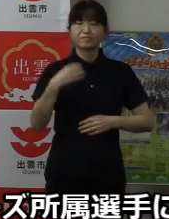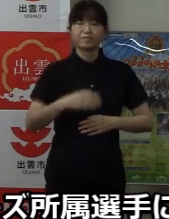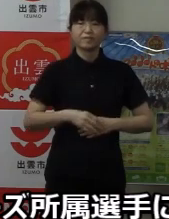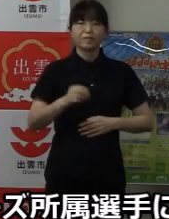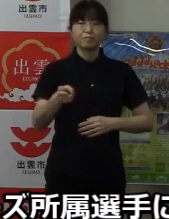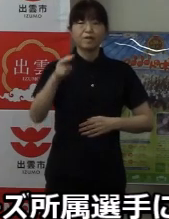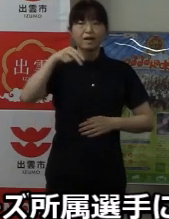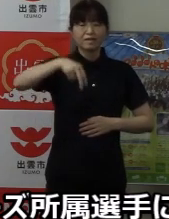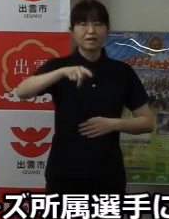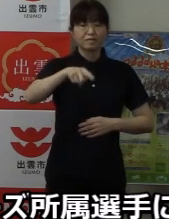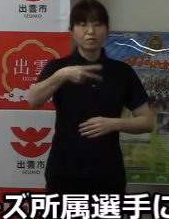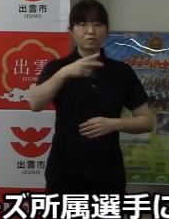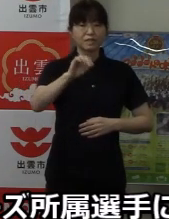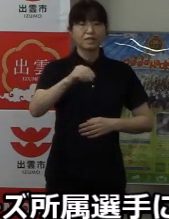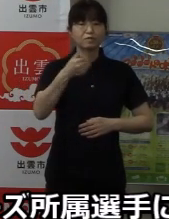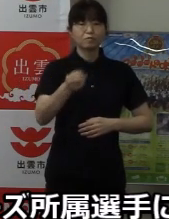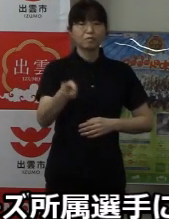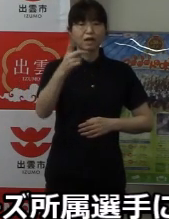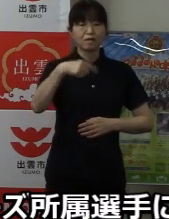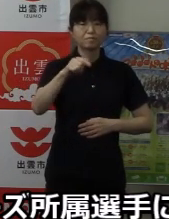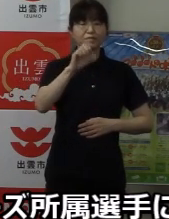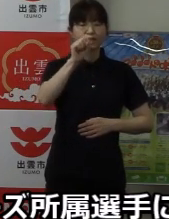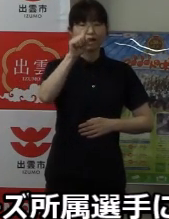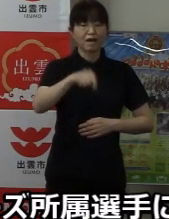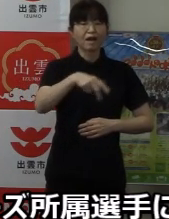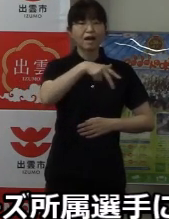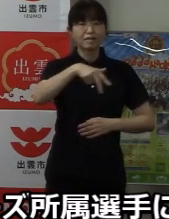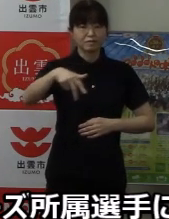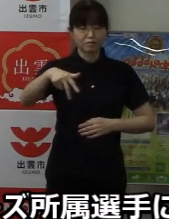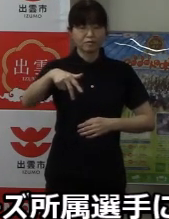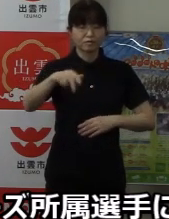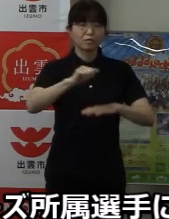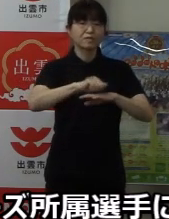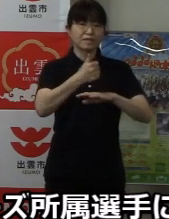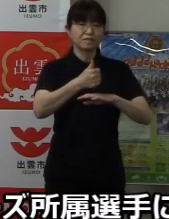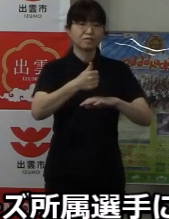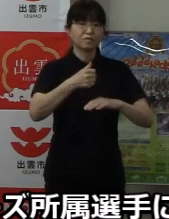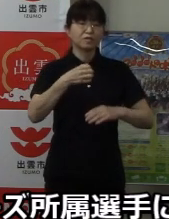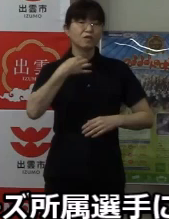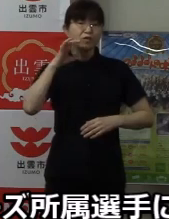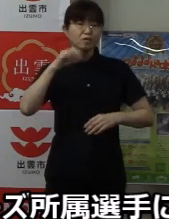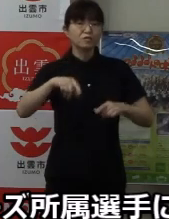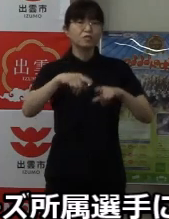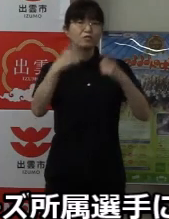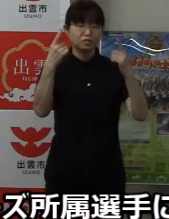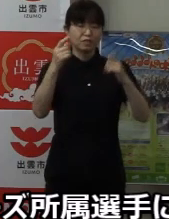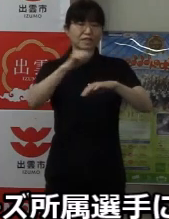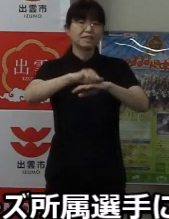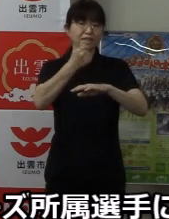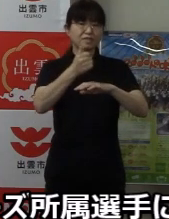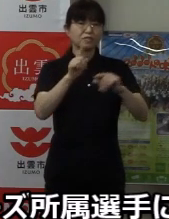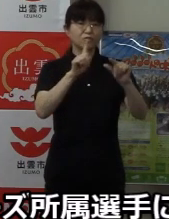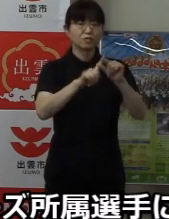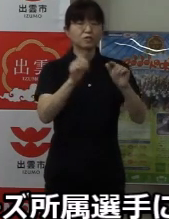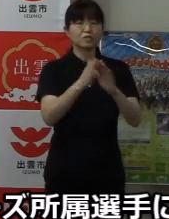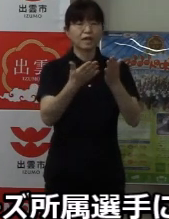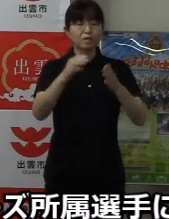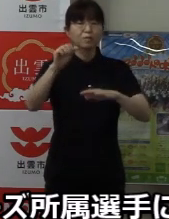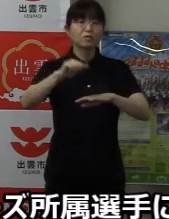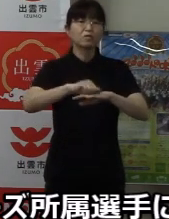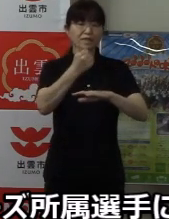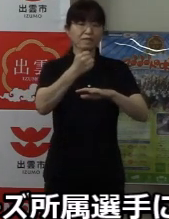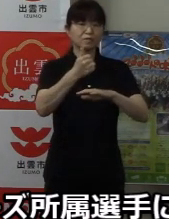パナソニックパンサーズの所属の鈴木選手、中本選手、牧山